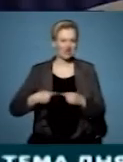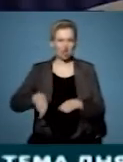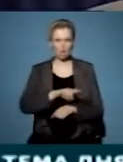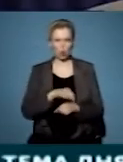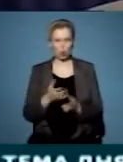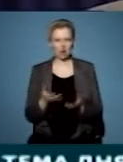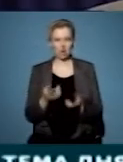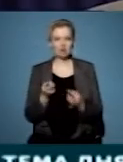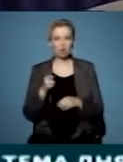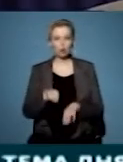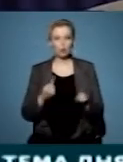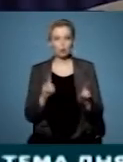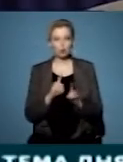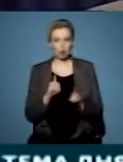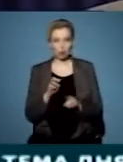І для того, щоб